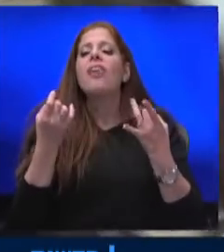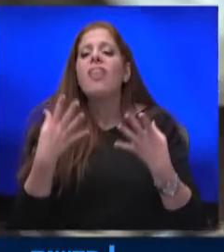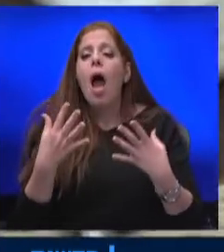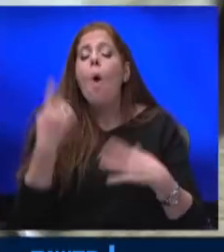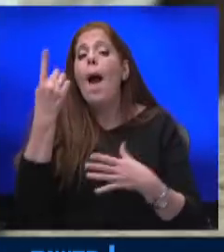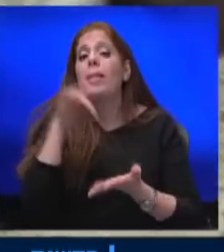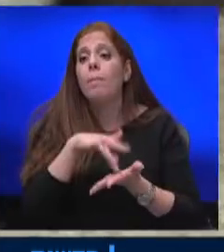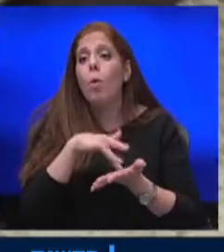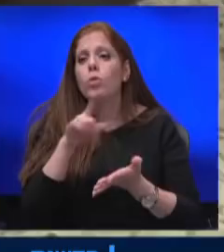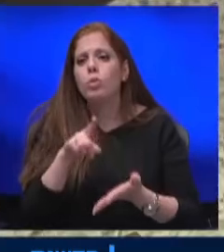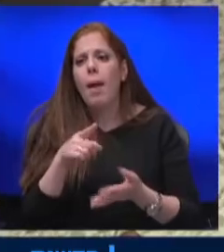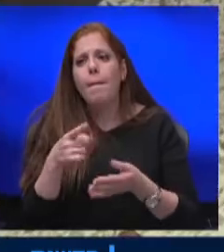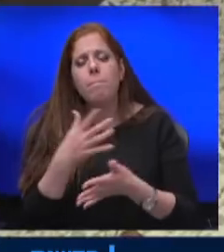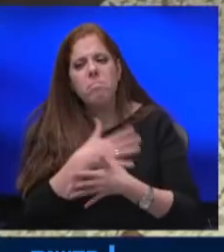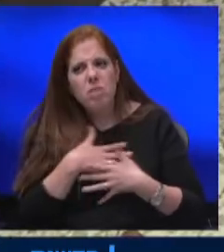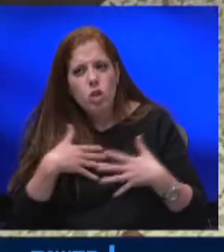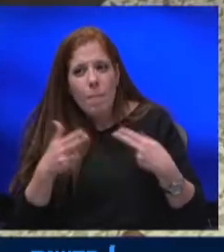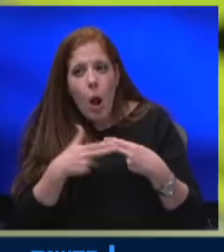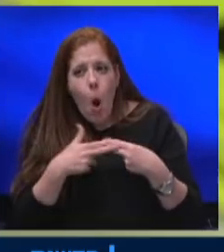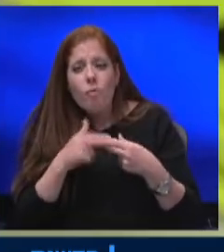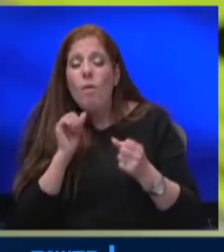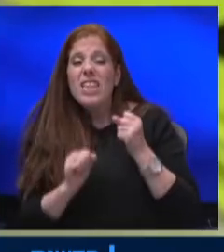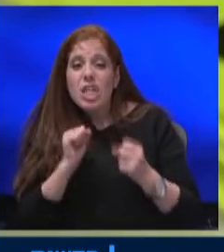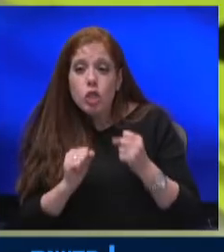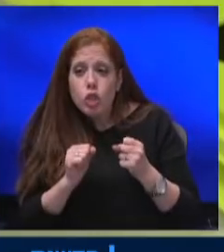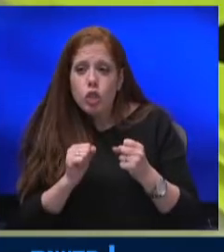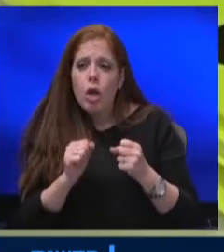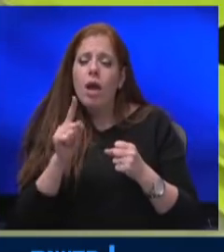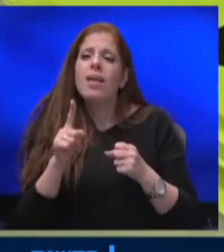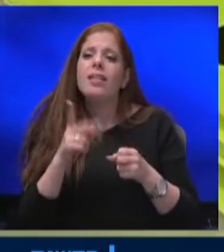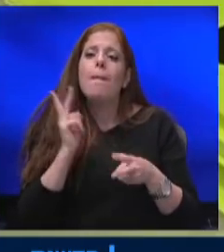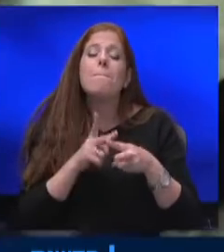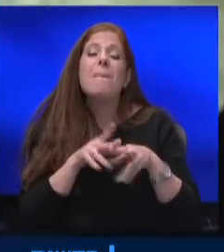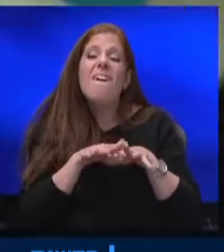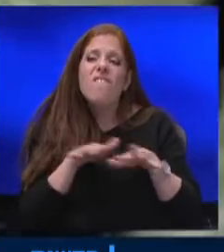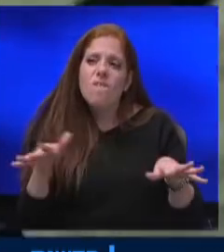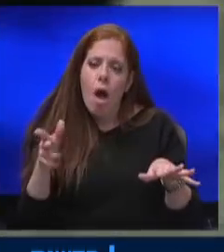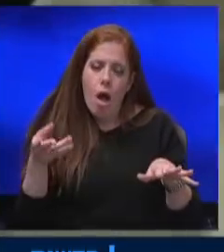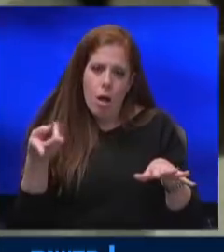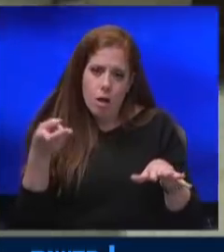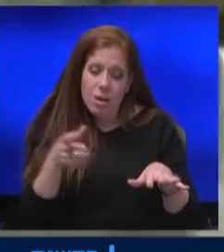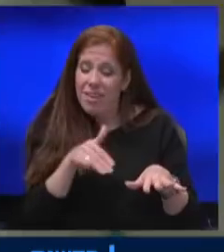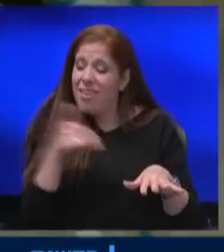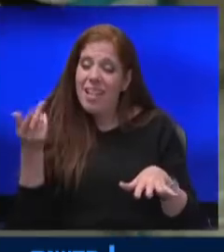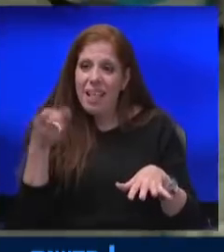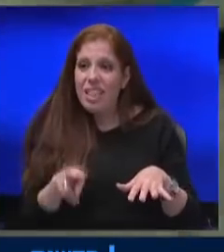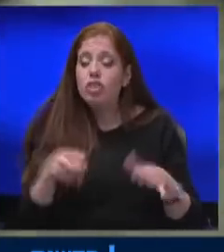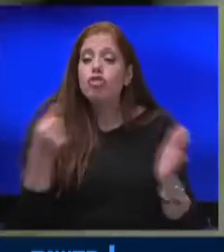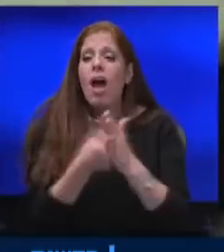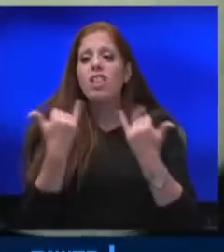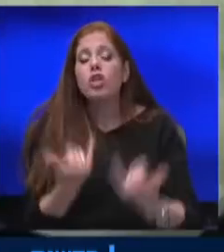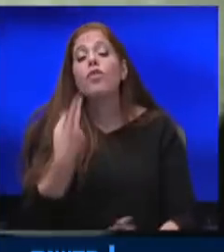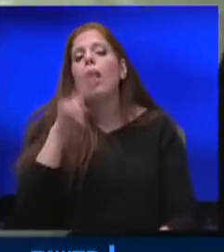שבהם חווים מקרוב באופן קשה ביותר את המגפה הקטלנית שגפתה עד עכשיו יותר